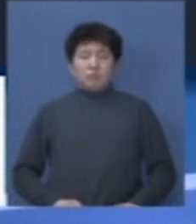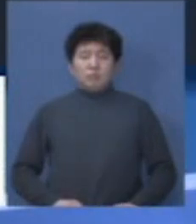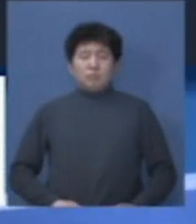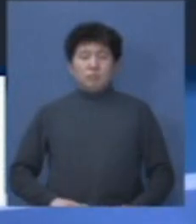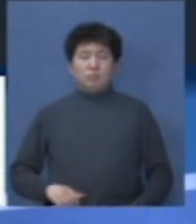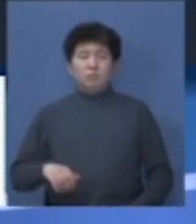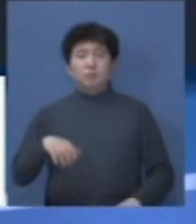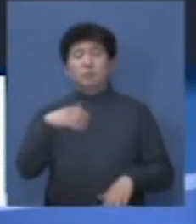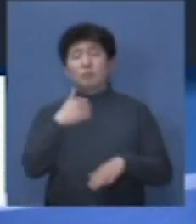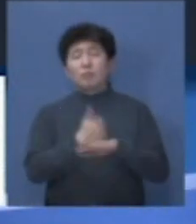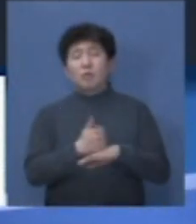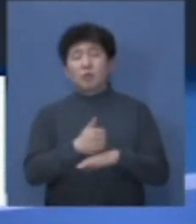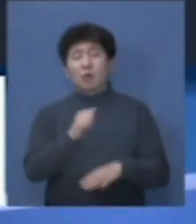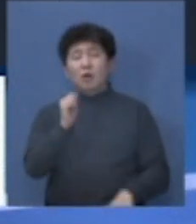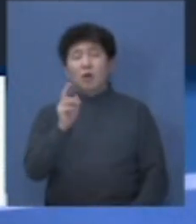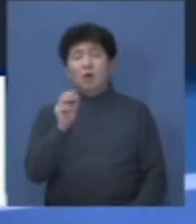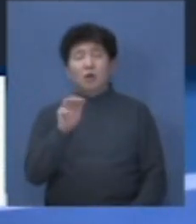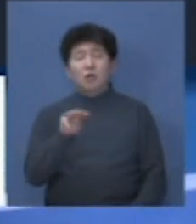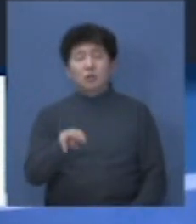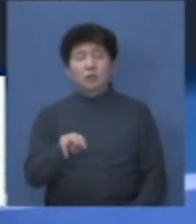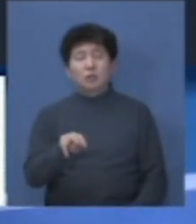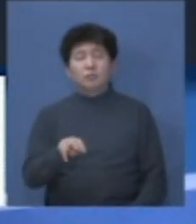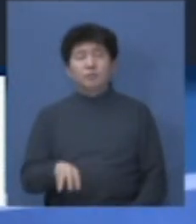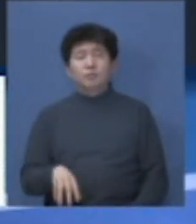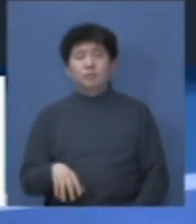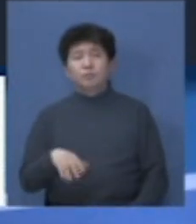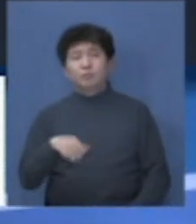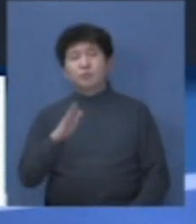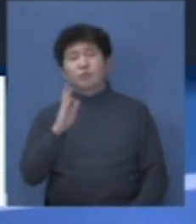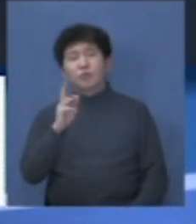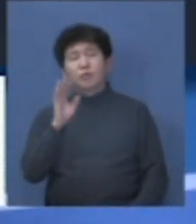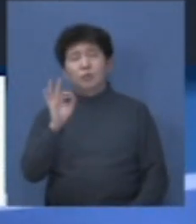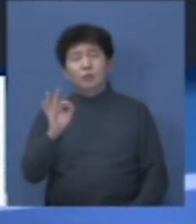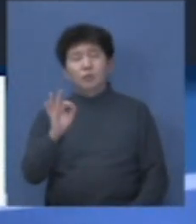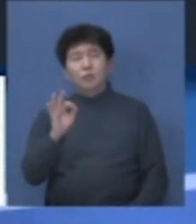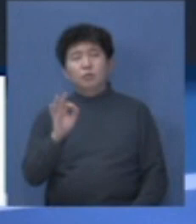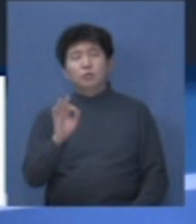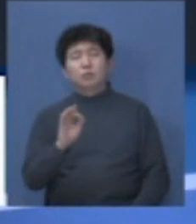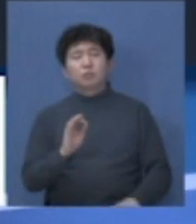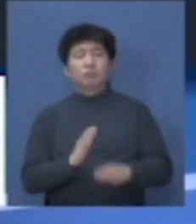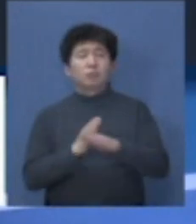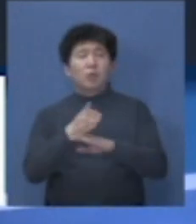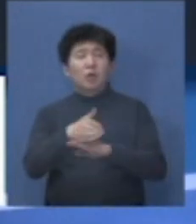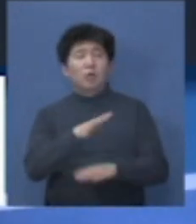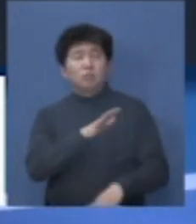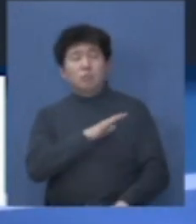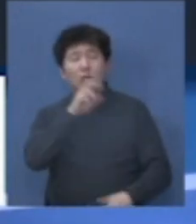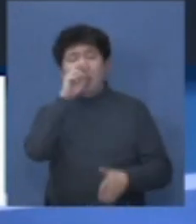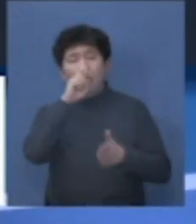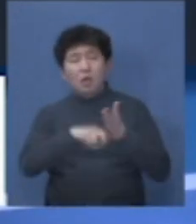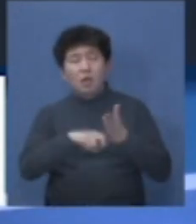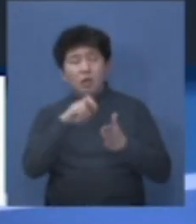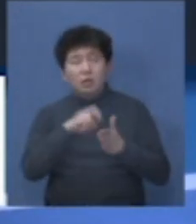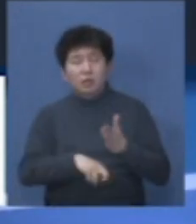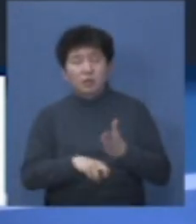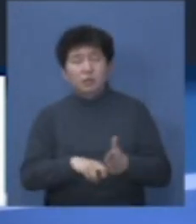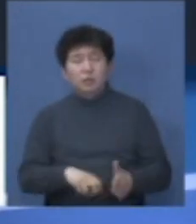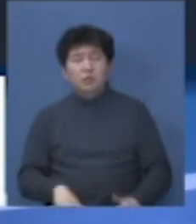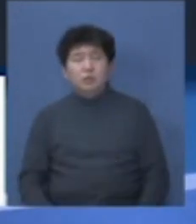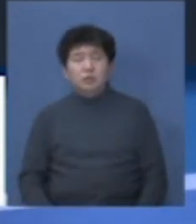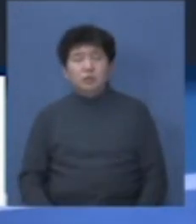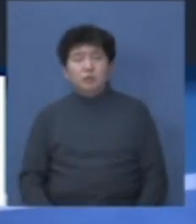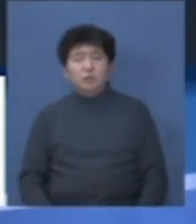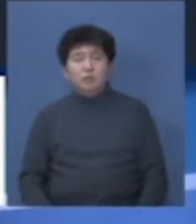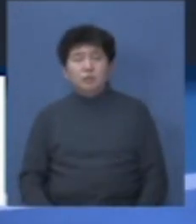Аким восточно-казахстанской области Ермек кошербаев в рамках рабочей поездки посетил социально значимые объекты риддера глава региона поручил